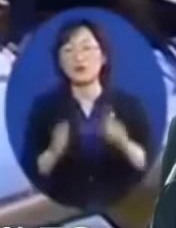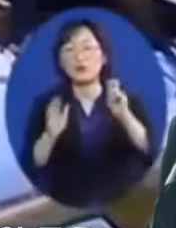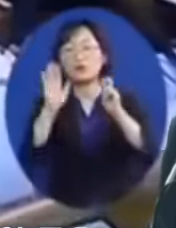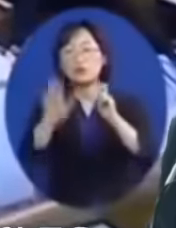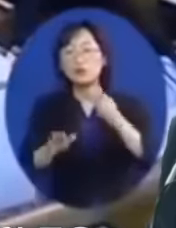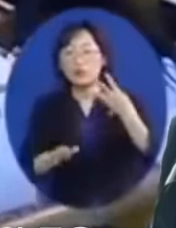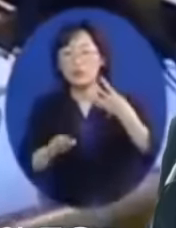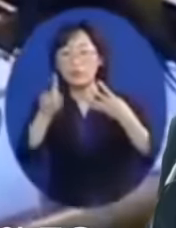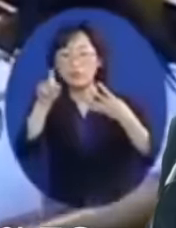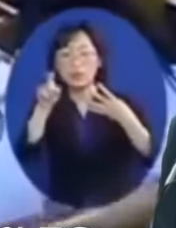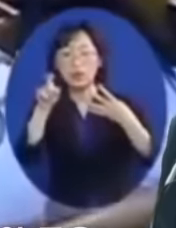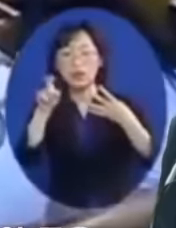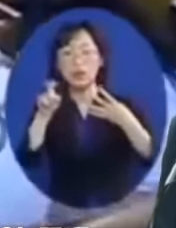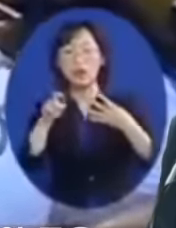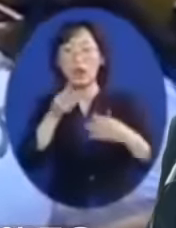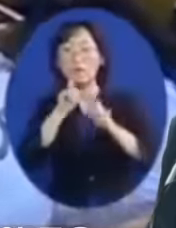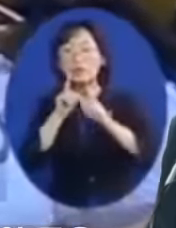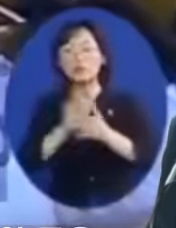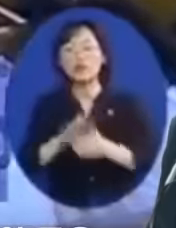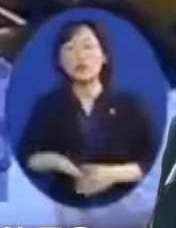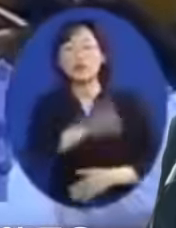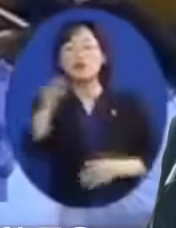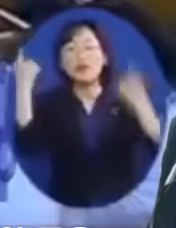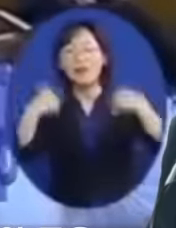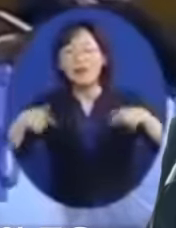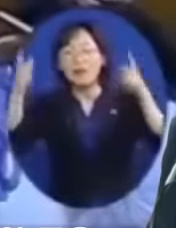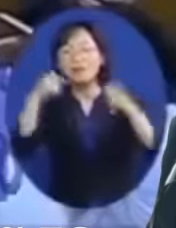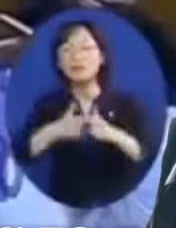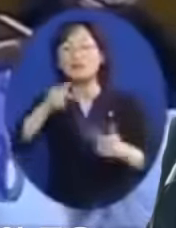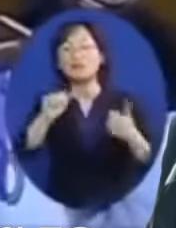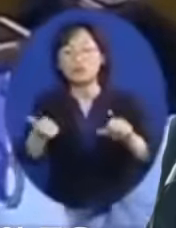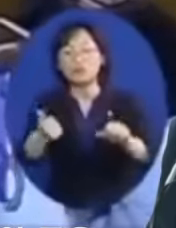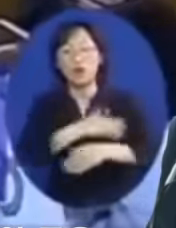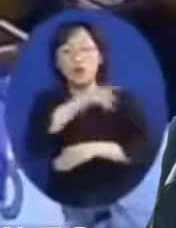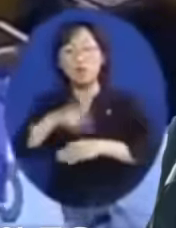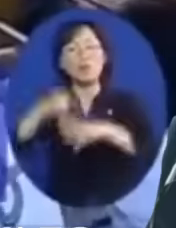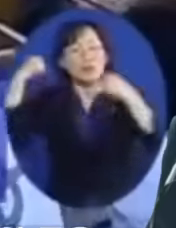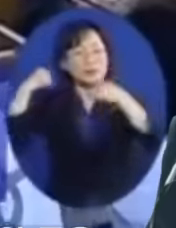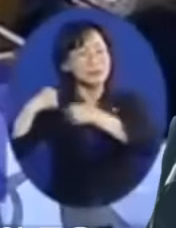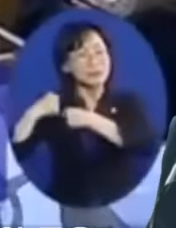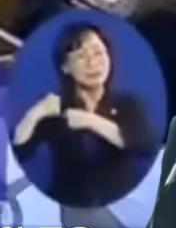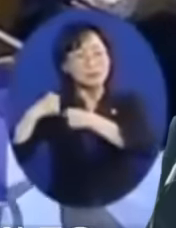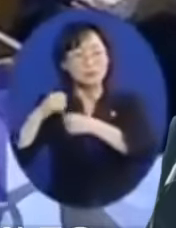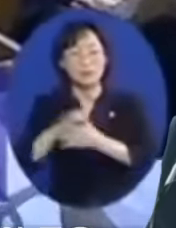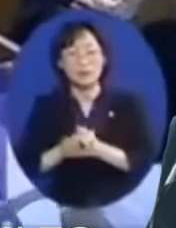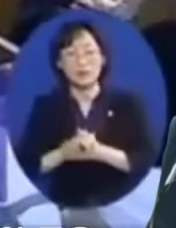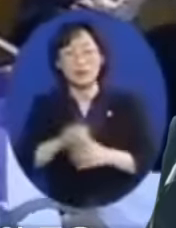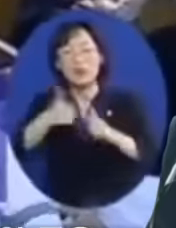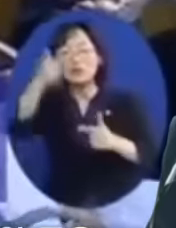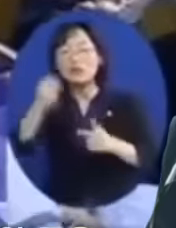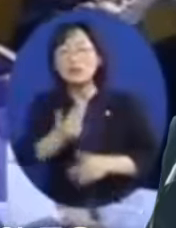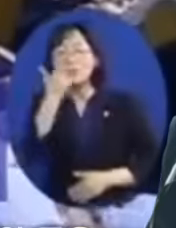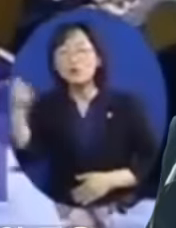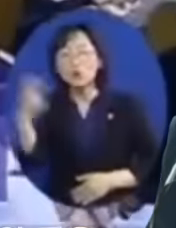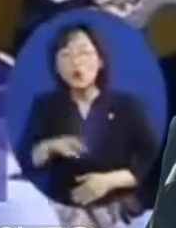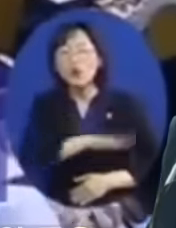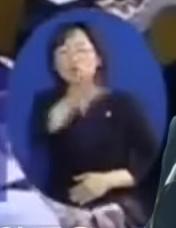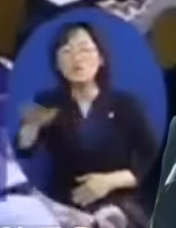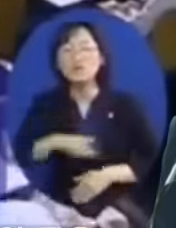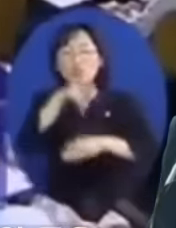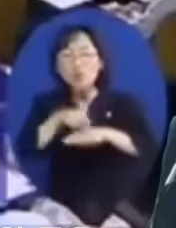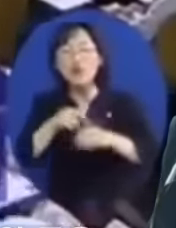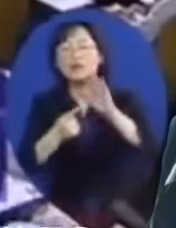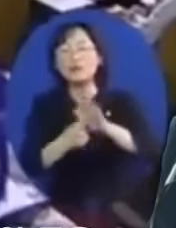고린도후서 4장 10절의 말씀, 우리가 항상 예수의 죽음을 몸에 짊어지면 예수의 생명 또한 우리의 몸에